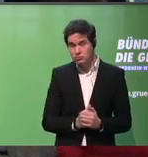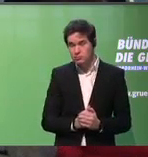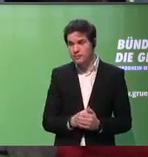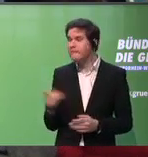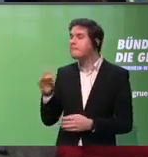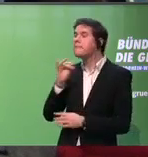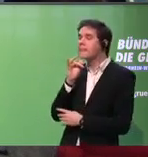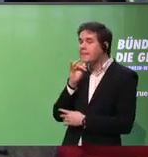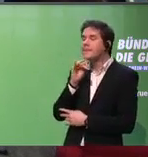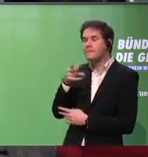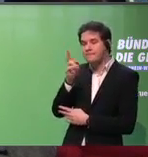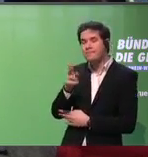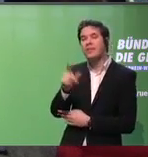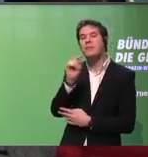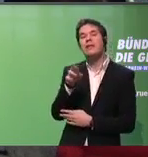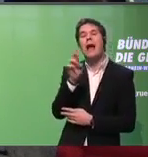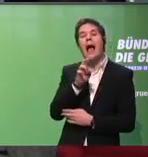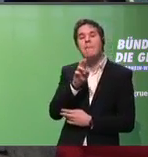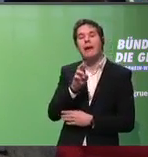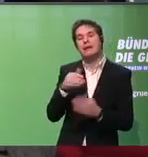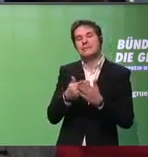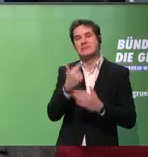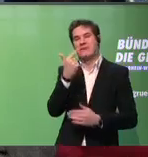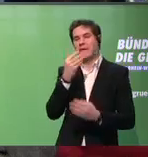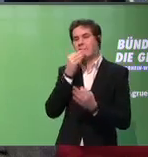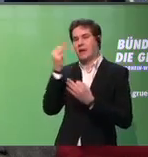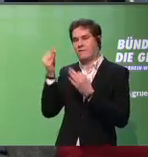Genau, es gibt jetzt zu Rebecca zwei Fragen.